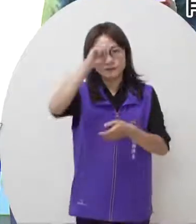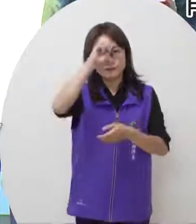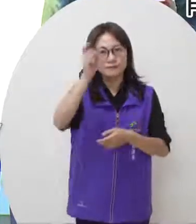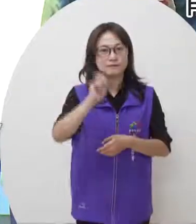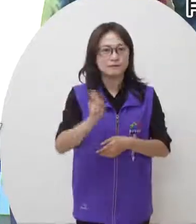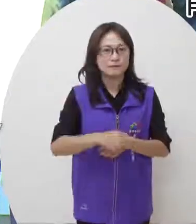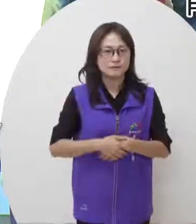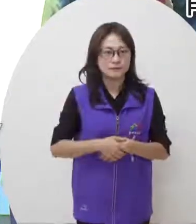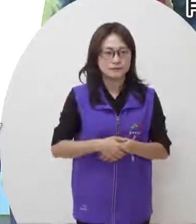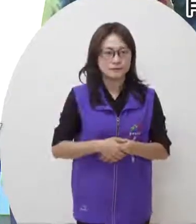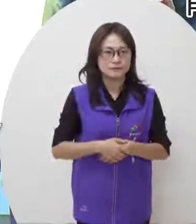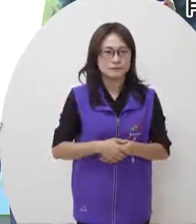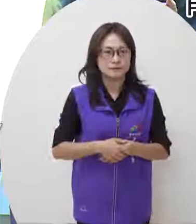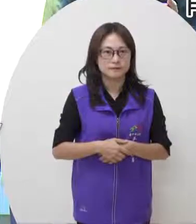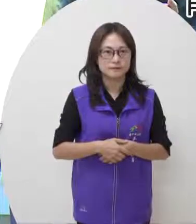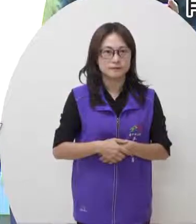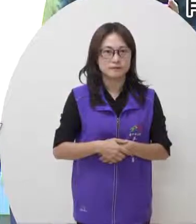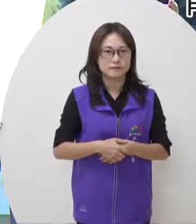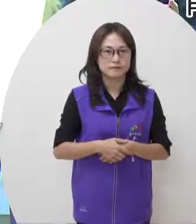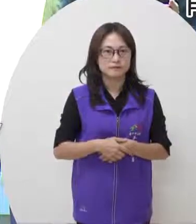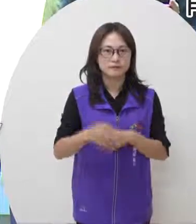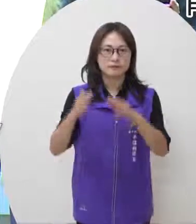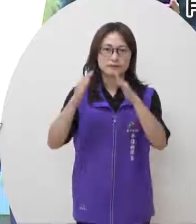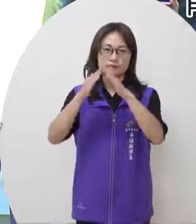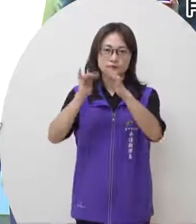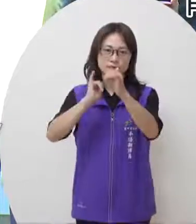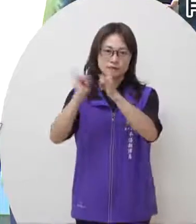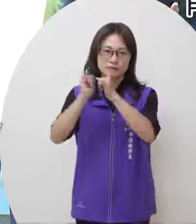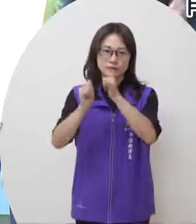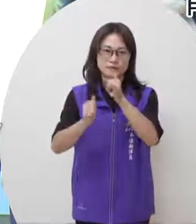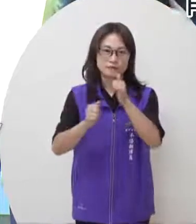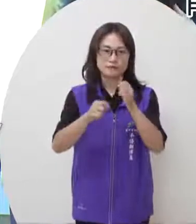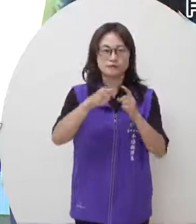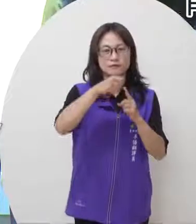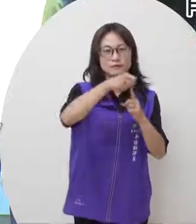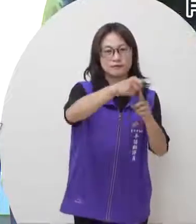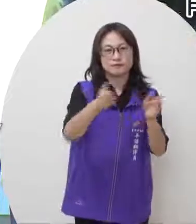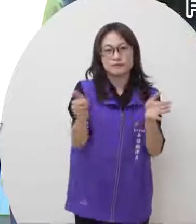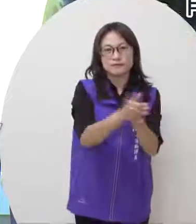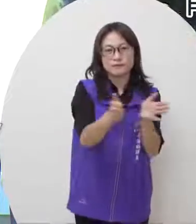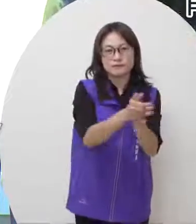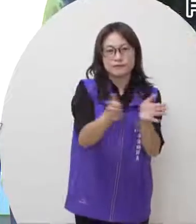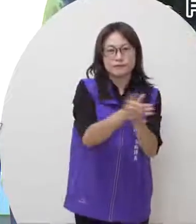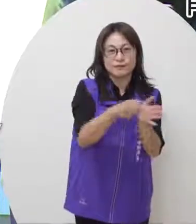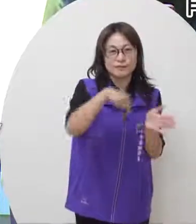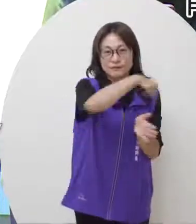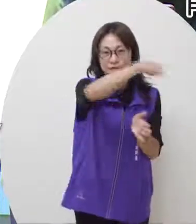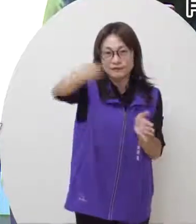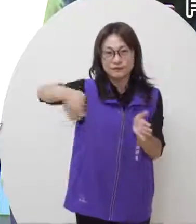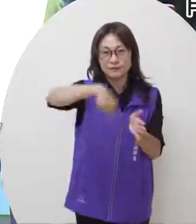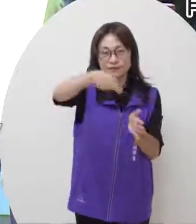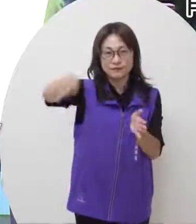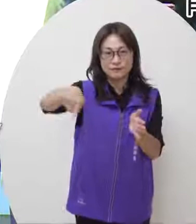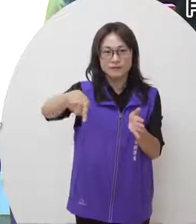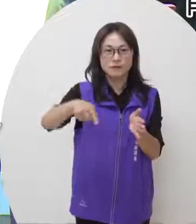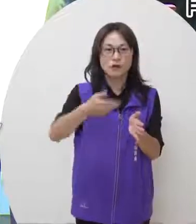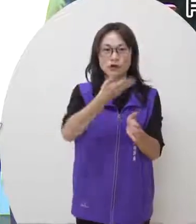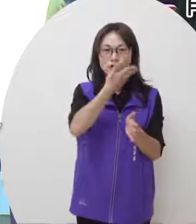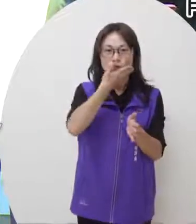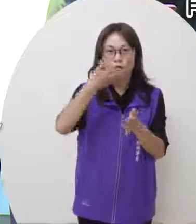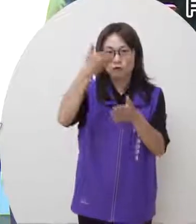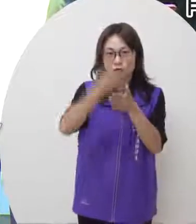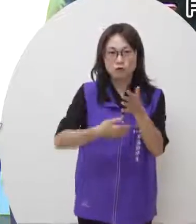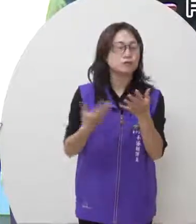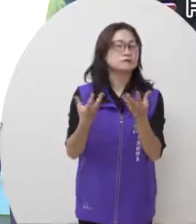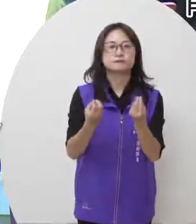大量在搭乘的这个市民朋友，其实他福利完全没有改变，福利完全没有改变，而且因为政府